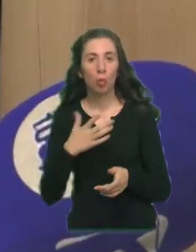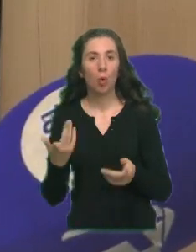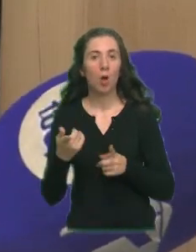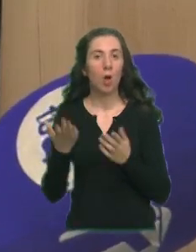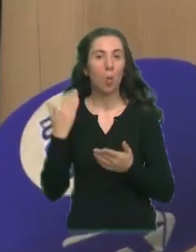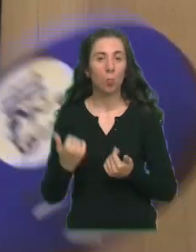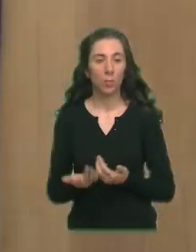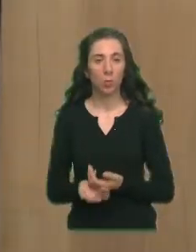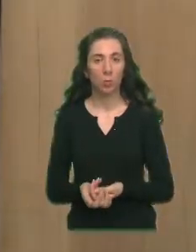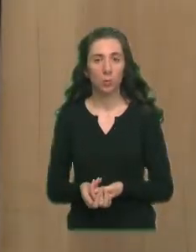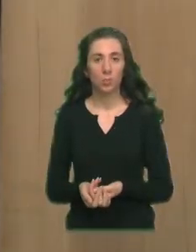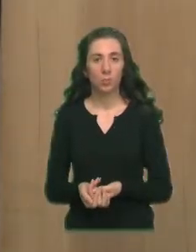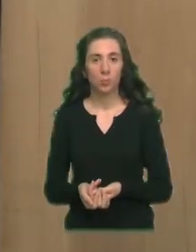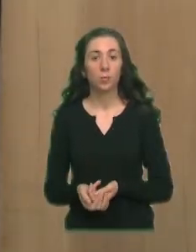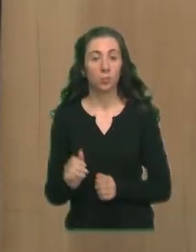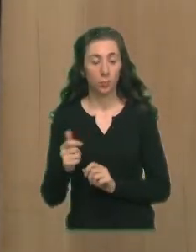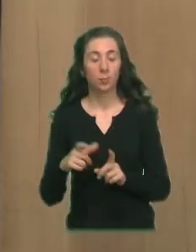školovali, kako je to bilo?